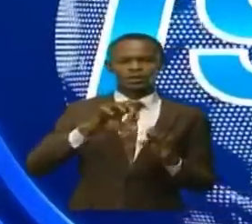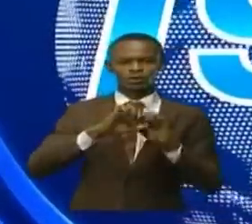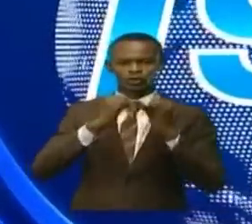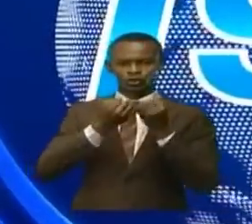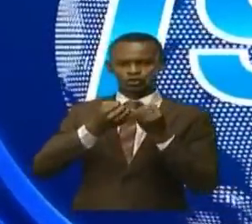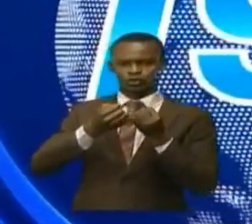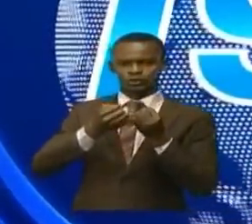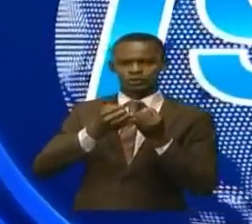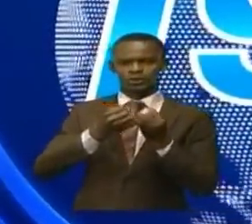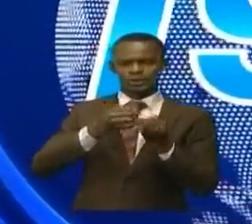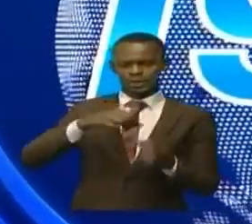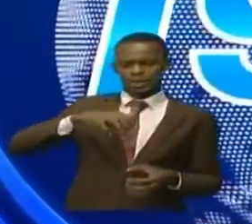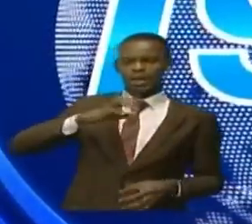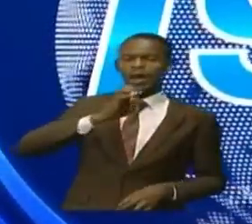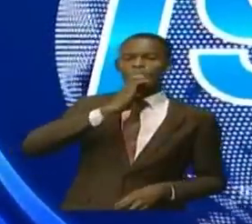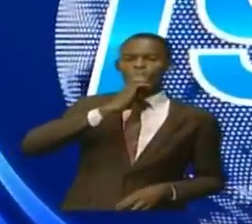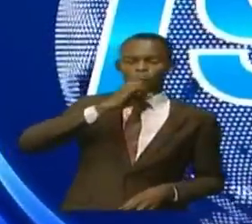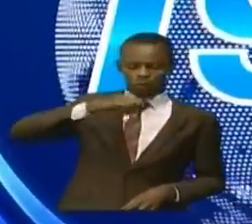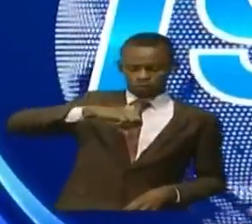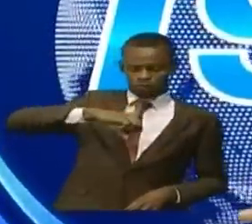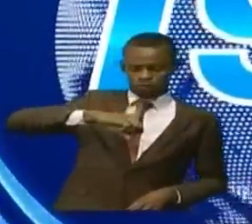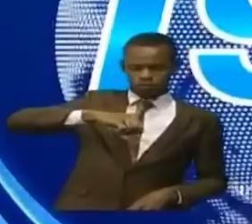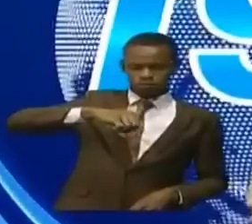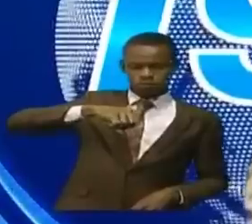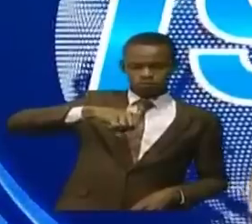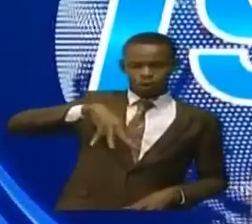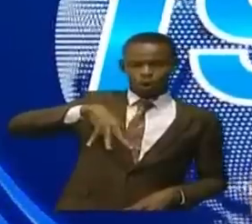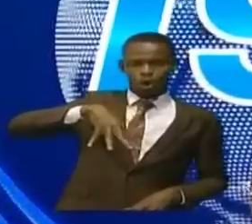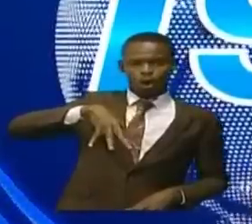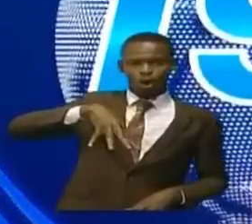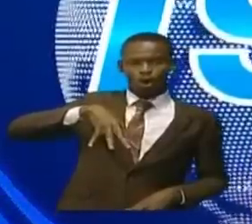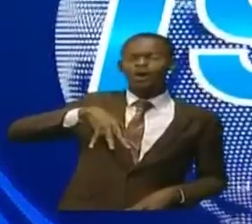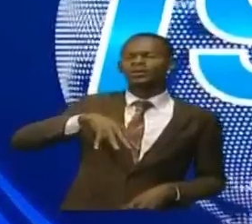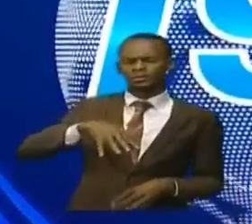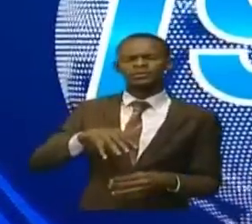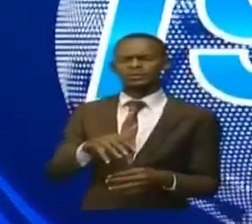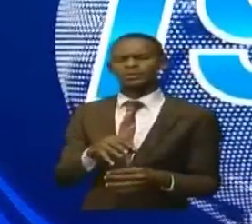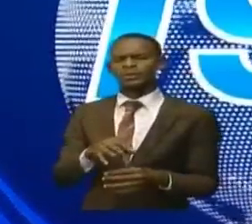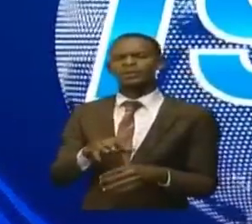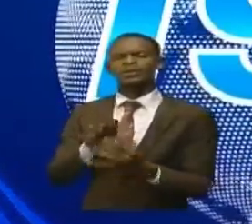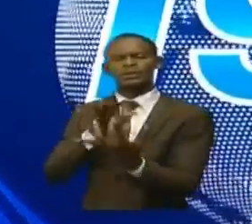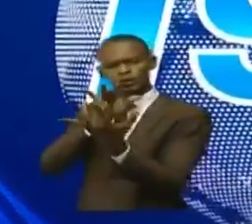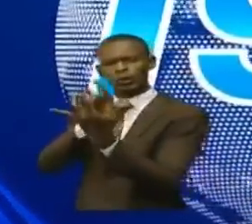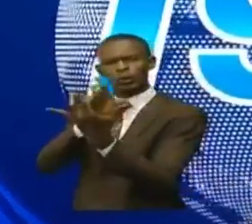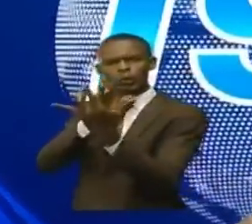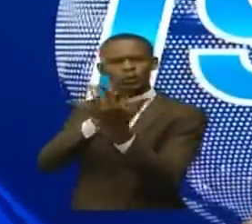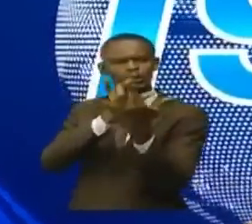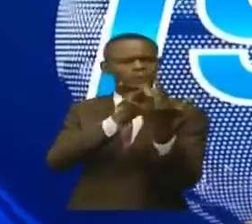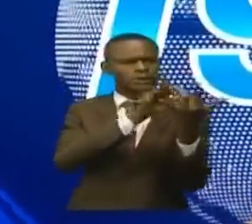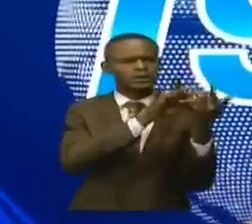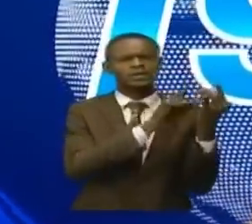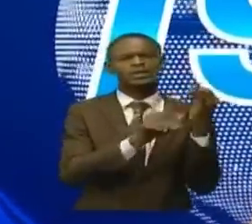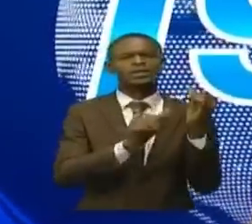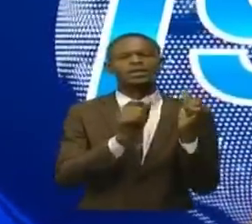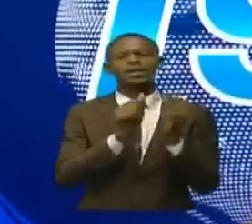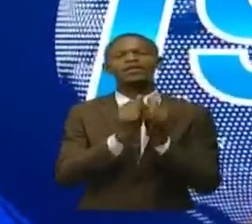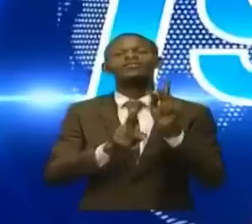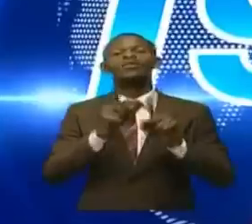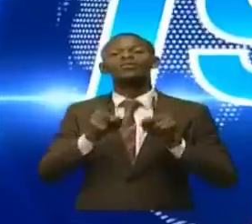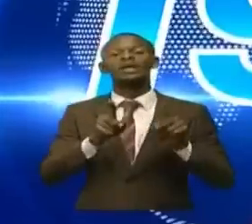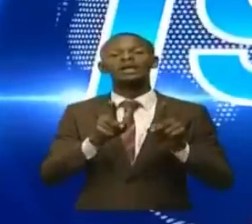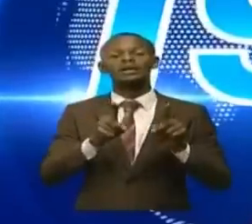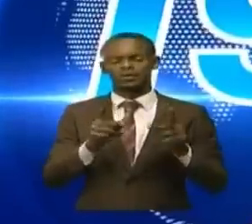Souvent en contact avec la population, ils sensibilisent cette dernière à payer ses factures. Plus d'une vingtaine étaient dernièrement